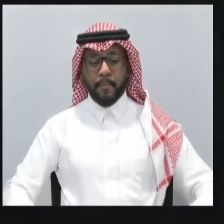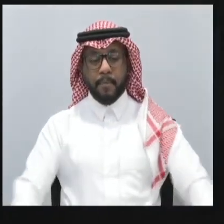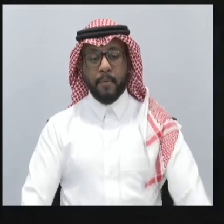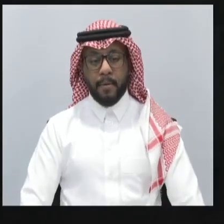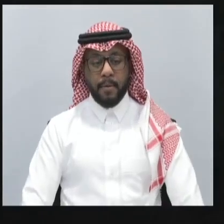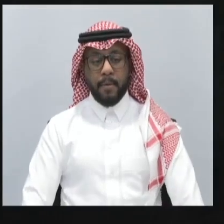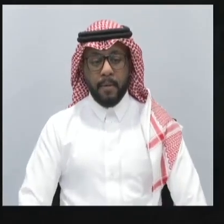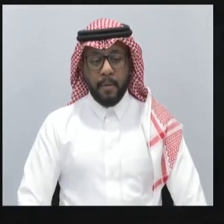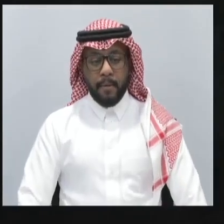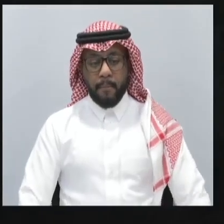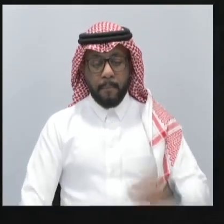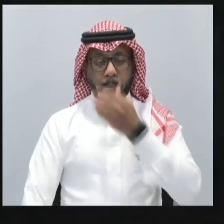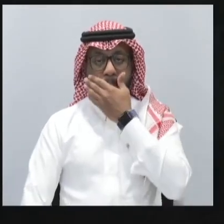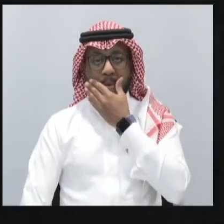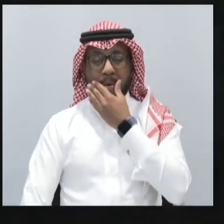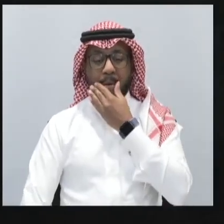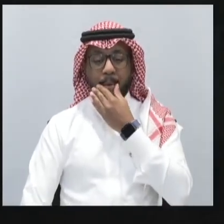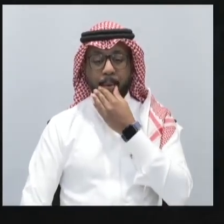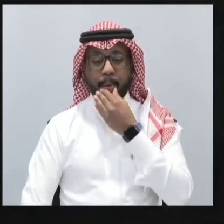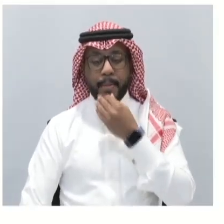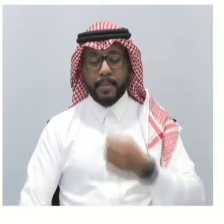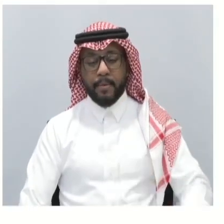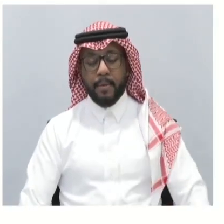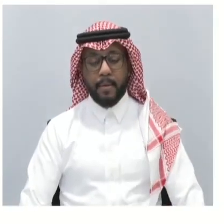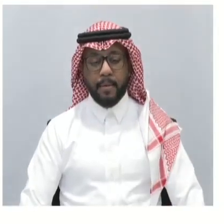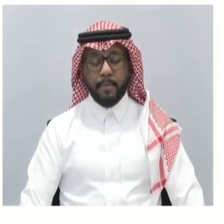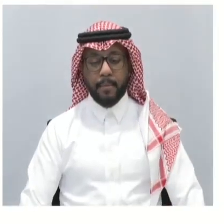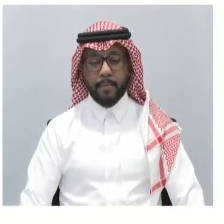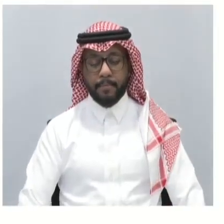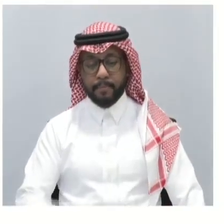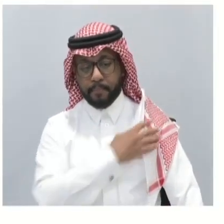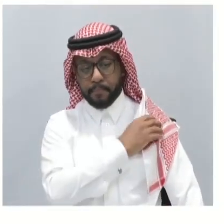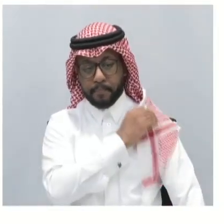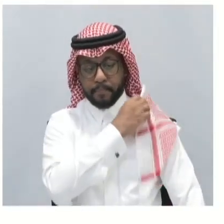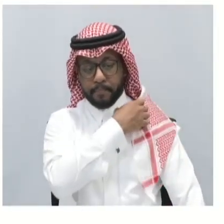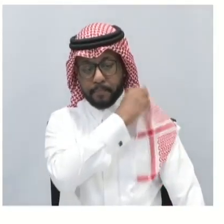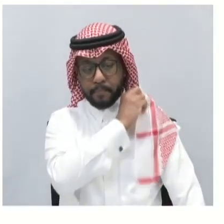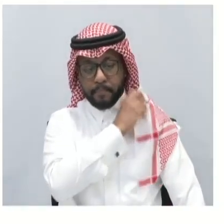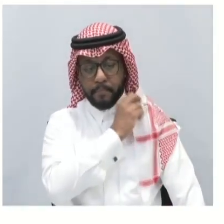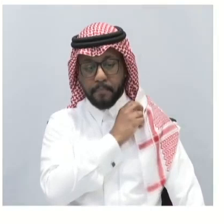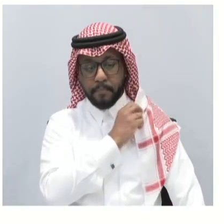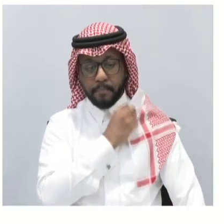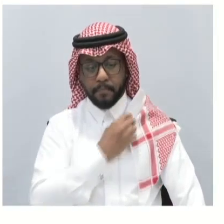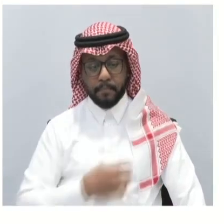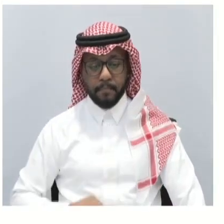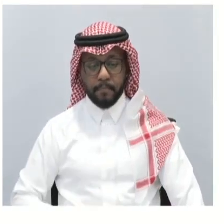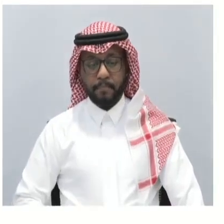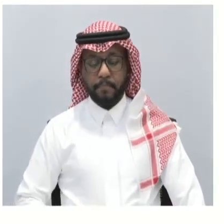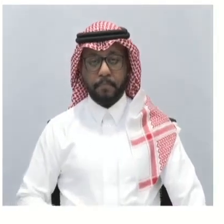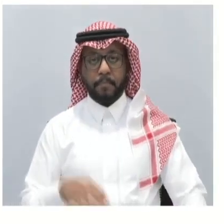الشمس طيب تعالوا نشوف عندنا بالصور هو معطيني ثلاث صور عندي بالك